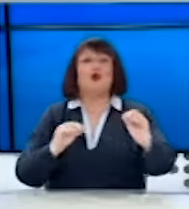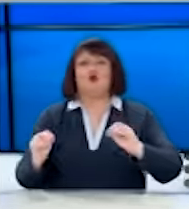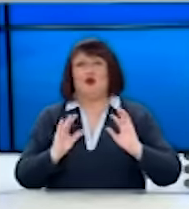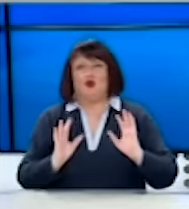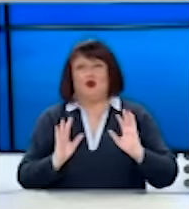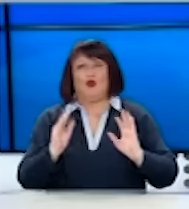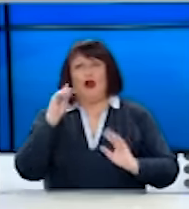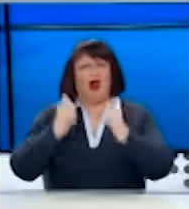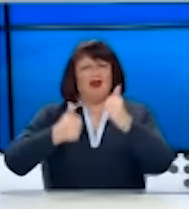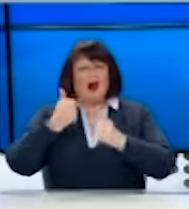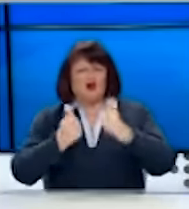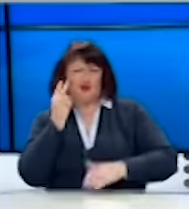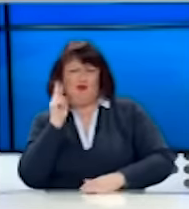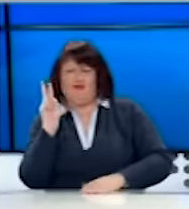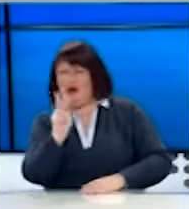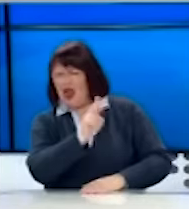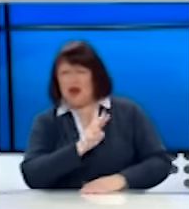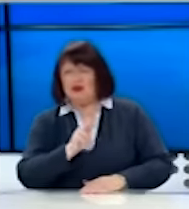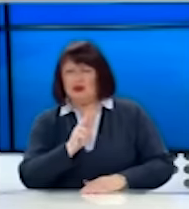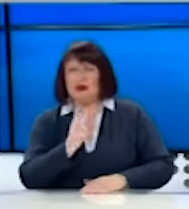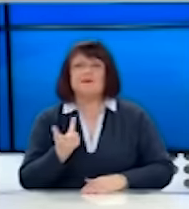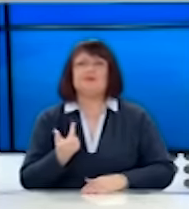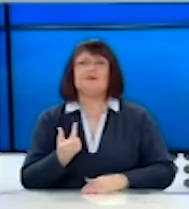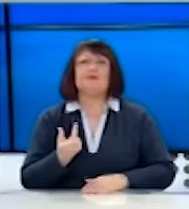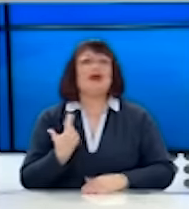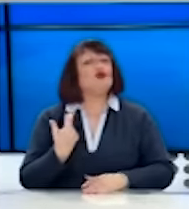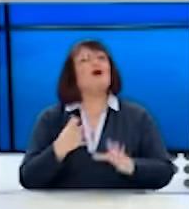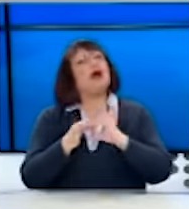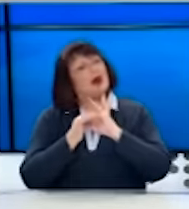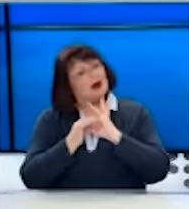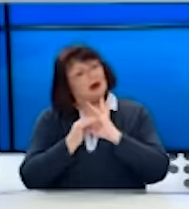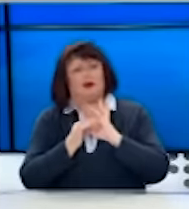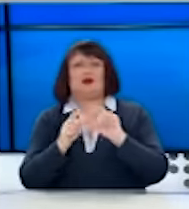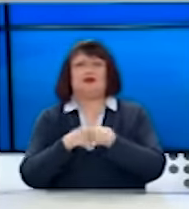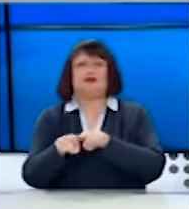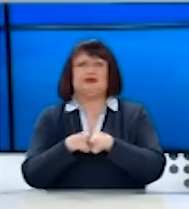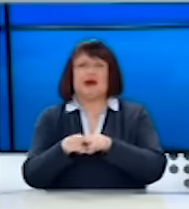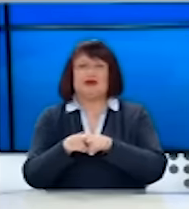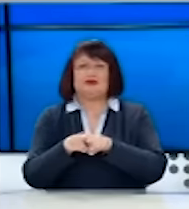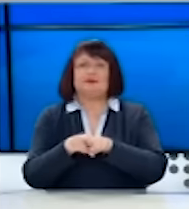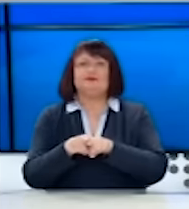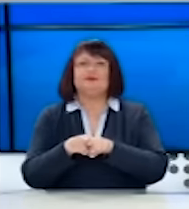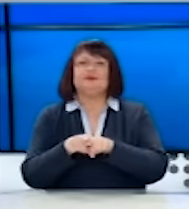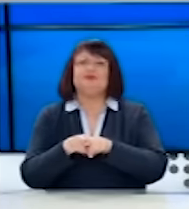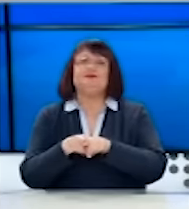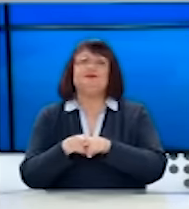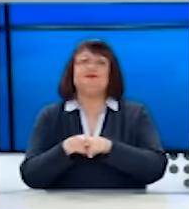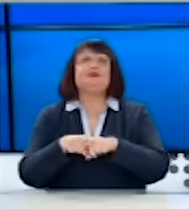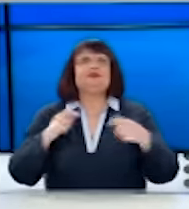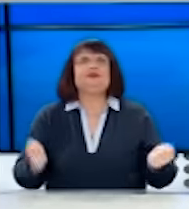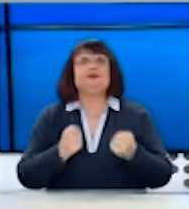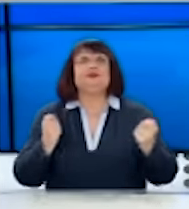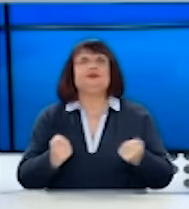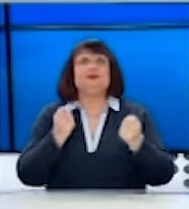εικόνα των ανταγωνισμών όχι μόνο δεν είναι άσχετη, αλλά βάζει τη σφραγίδα της και στις εξελίξεις